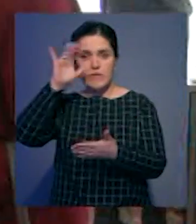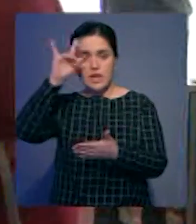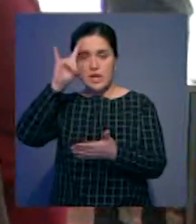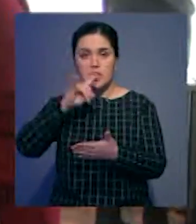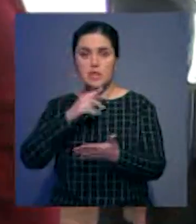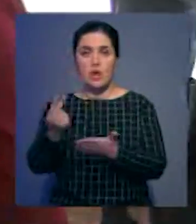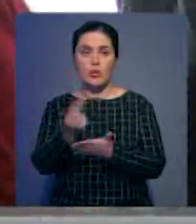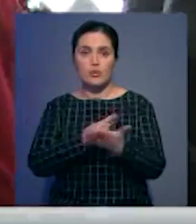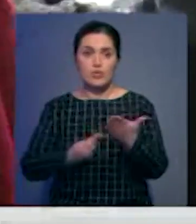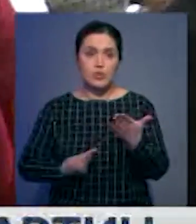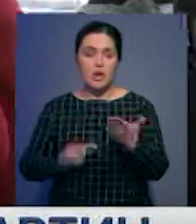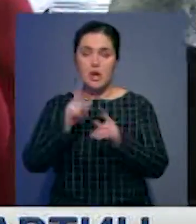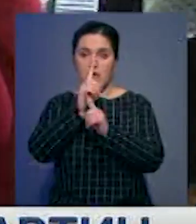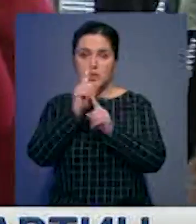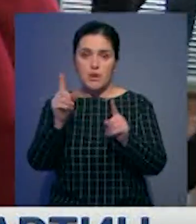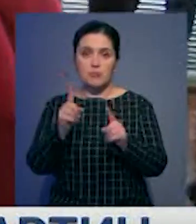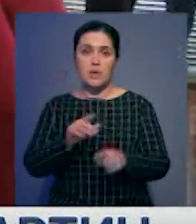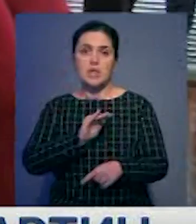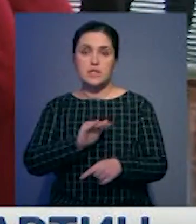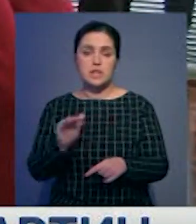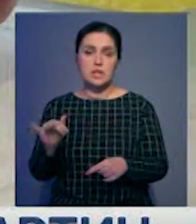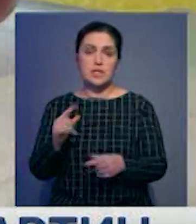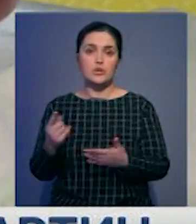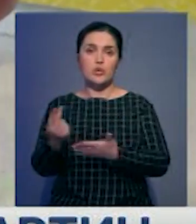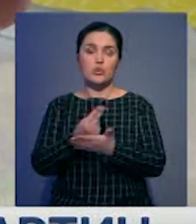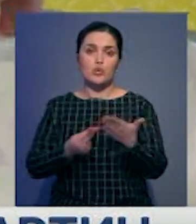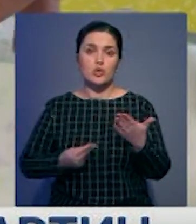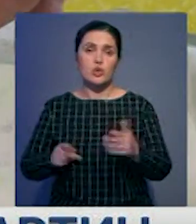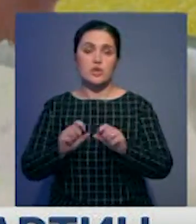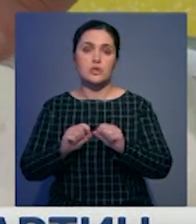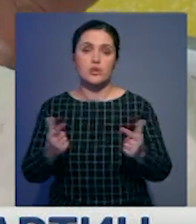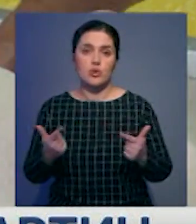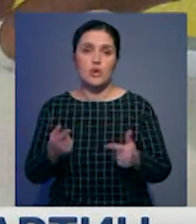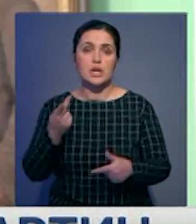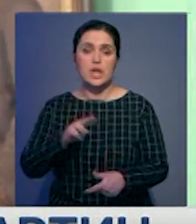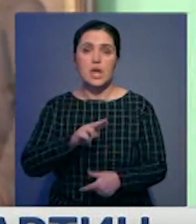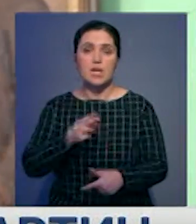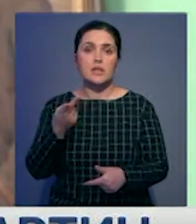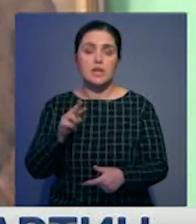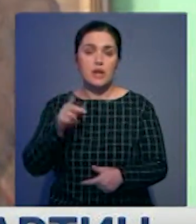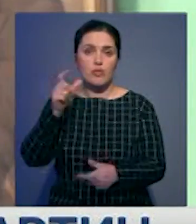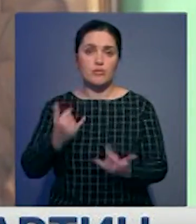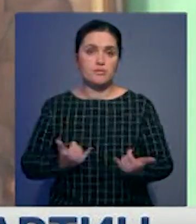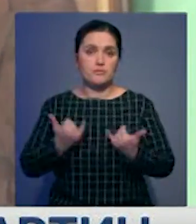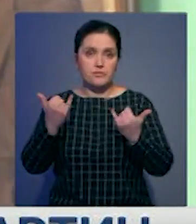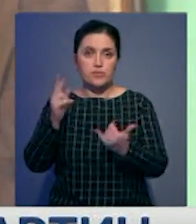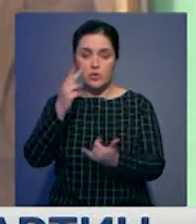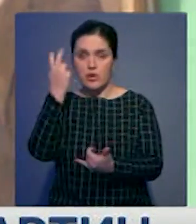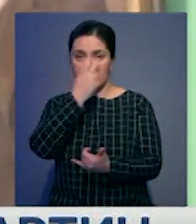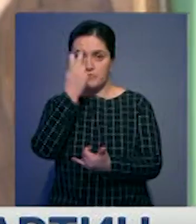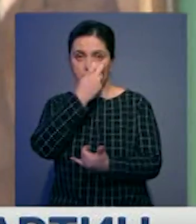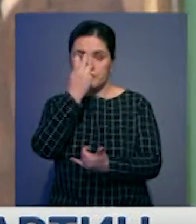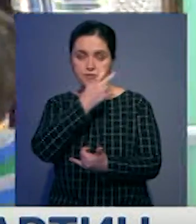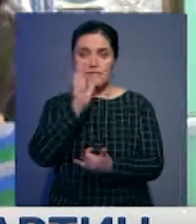работ известных казахстанских художников, подготовили необычную экспозицию «Дети из художественной школы». У людей с